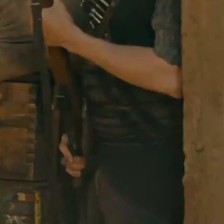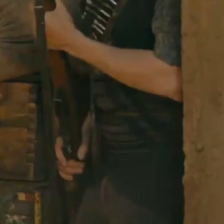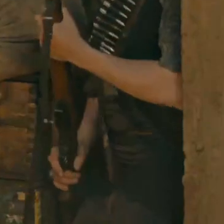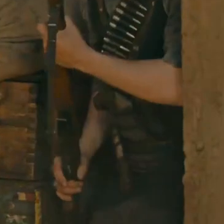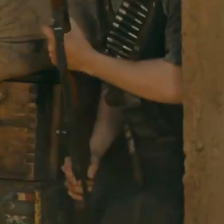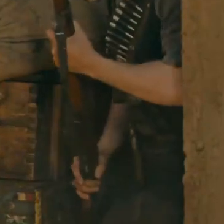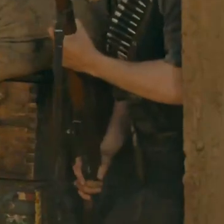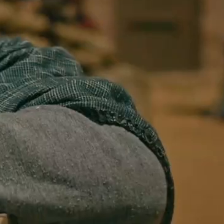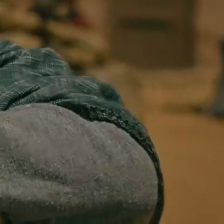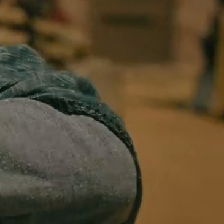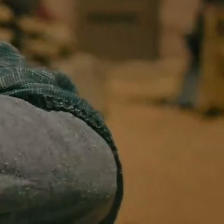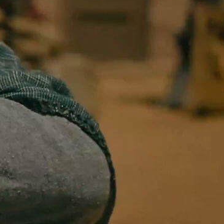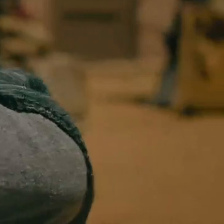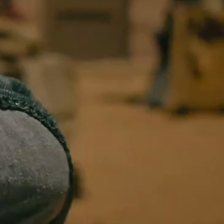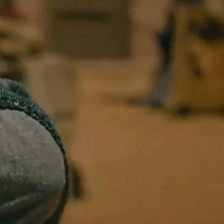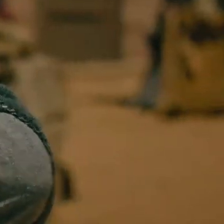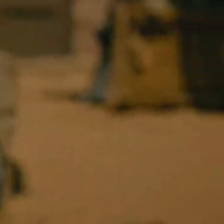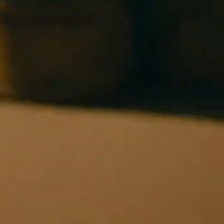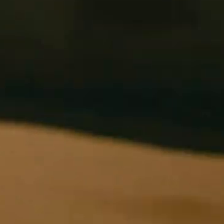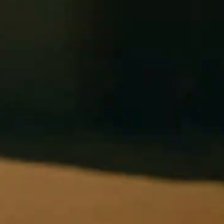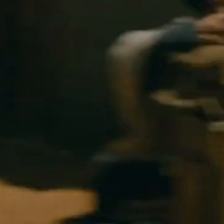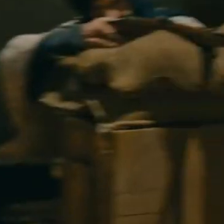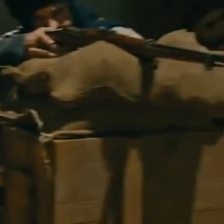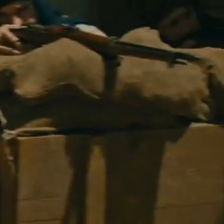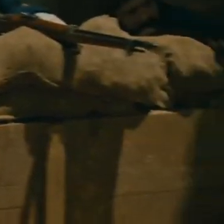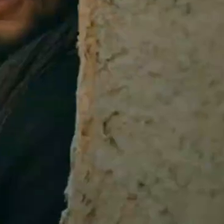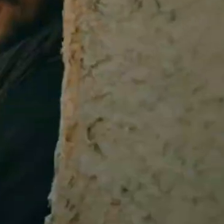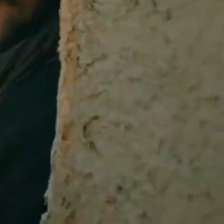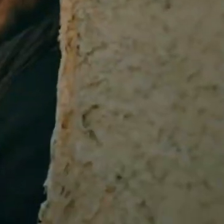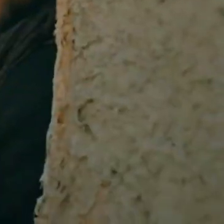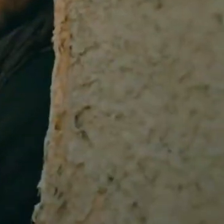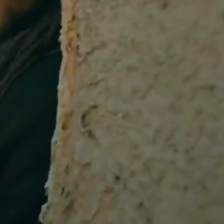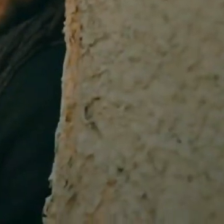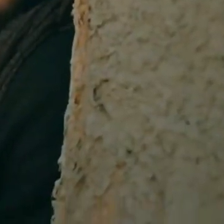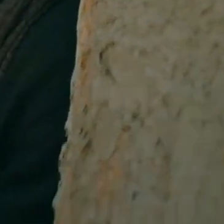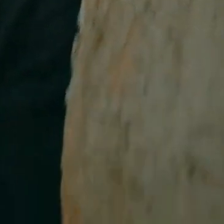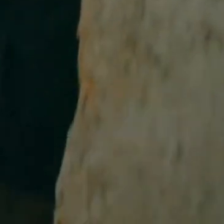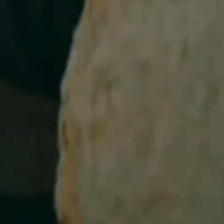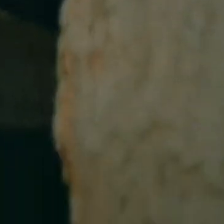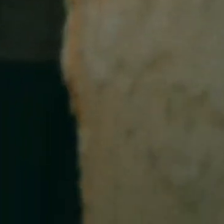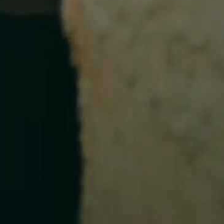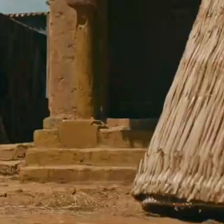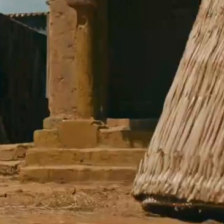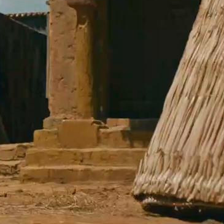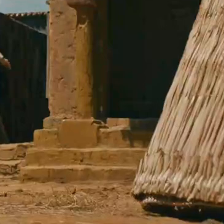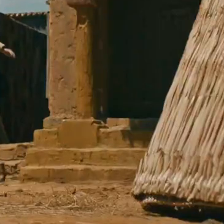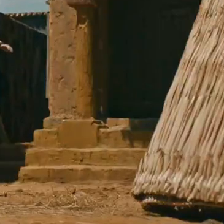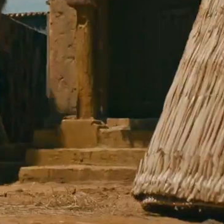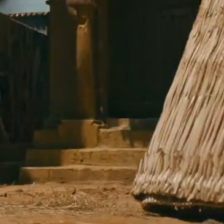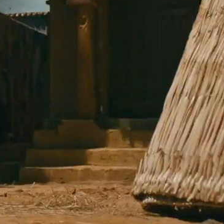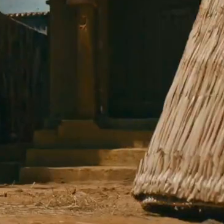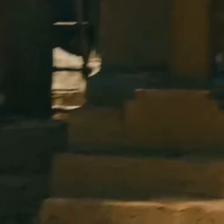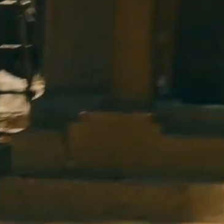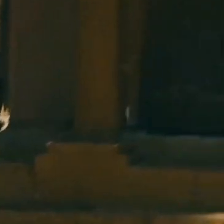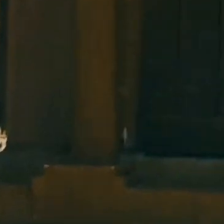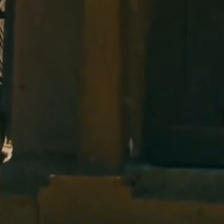Patlamayla birkaç asker havaya savruldu. Mehmetler patlama yakınlarda olmuş gibi dikeldiler. Merdivenli bir ara sokağa giren bir